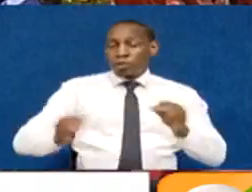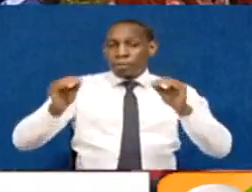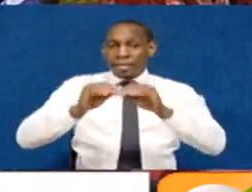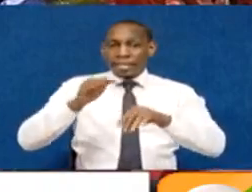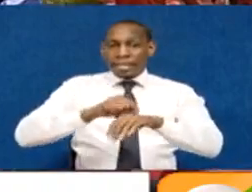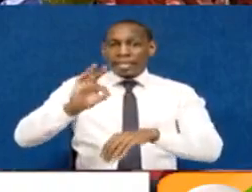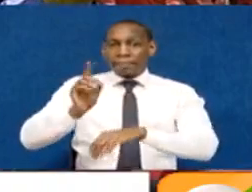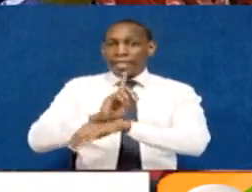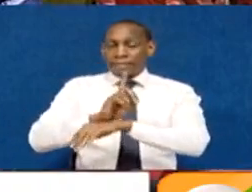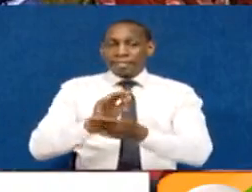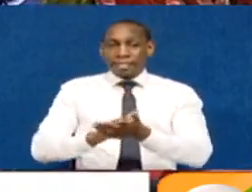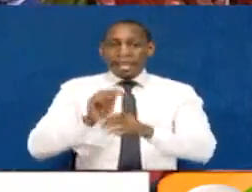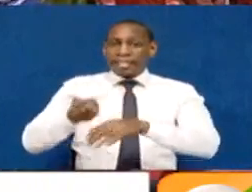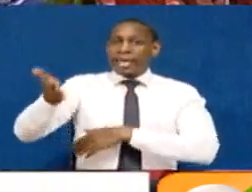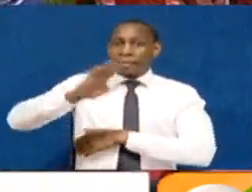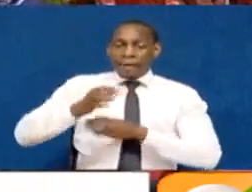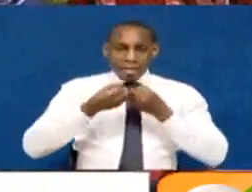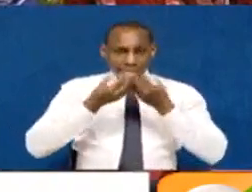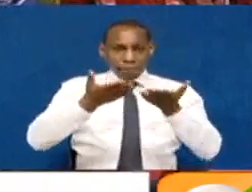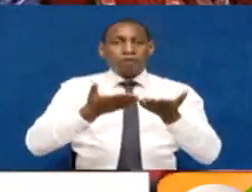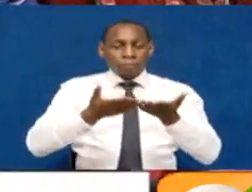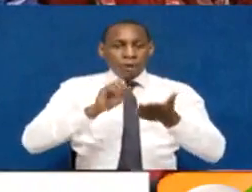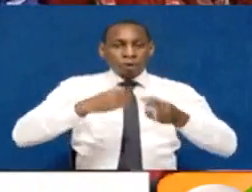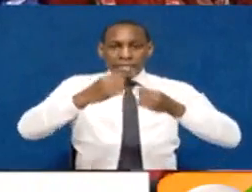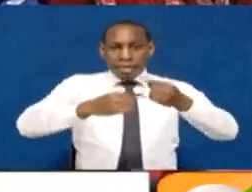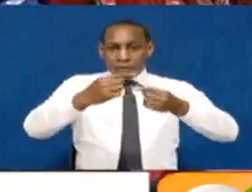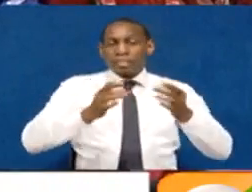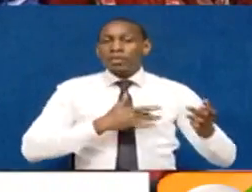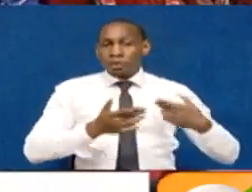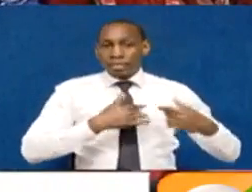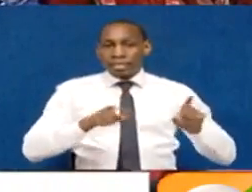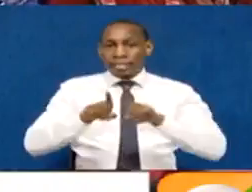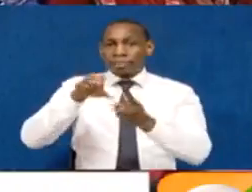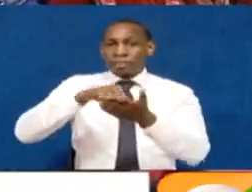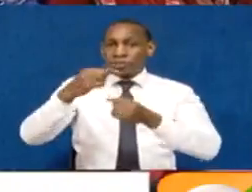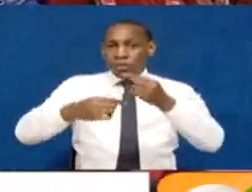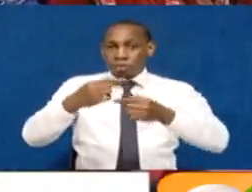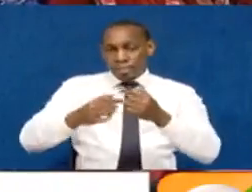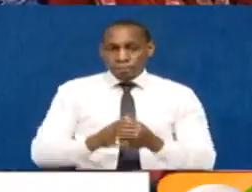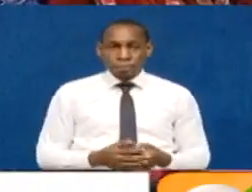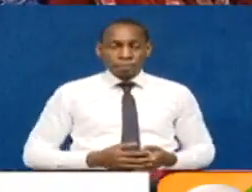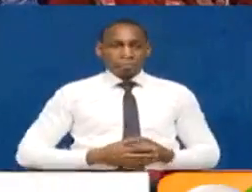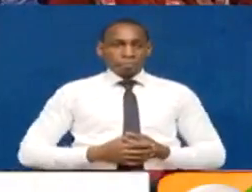kwa muda wa 30. Ikiwa watarudi, tutakujuza mbivu na mbichi kuhusiana na yanayoendelea.